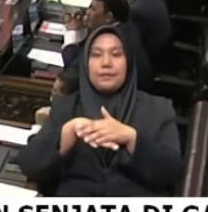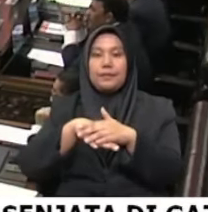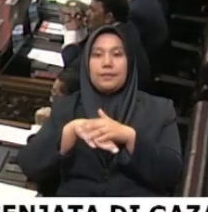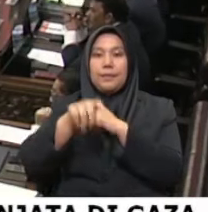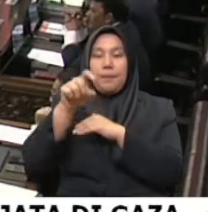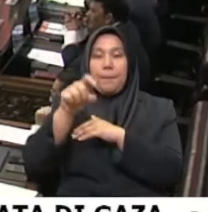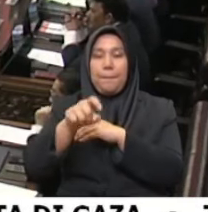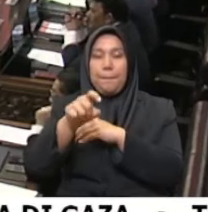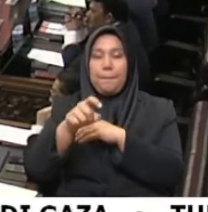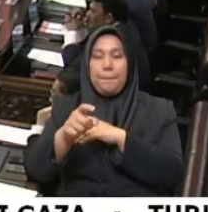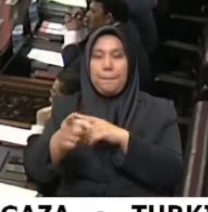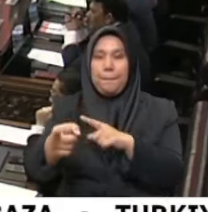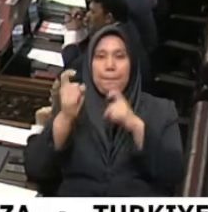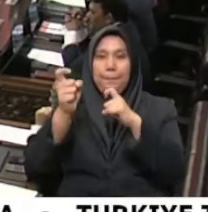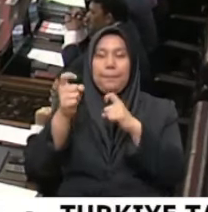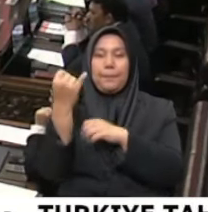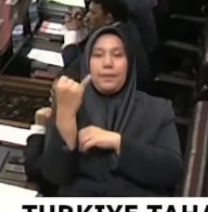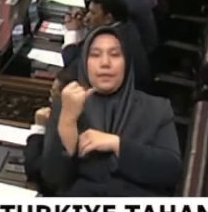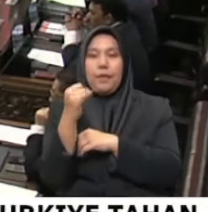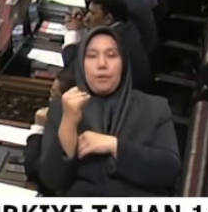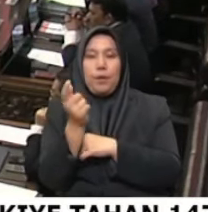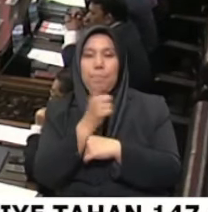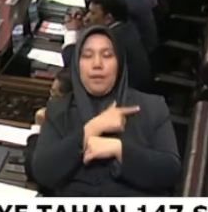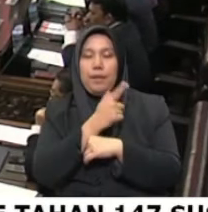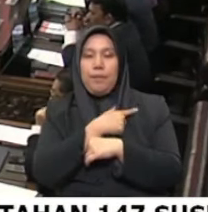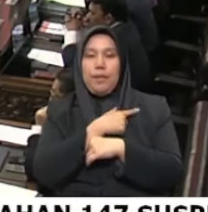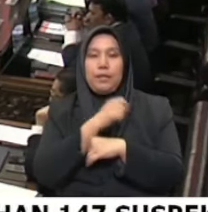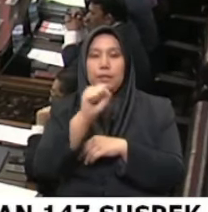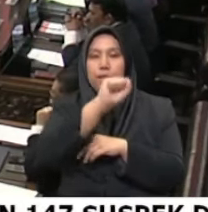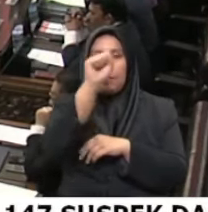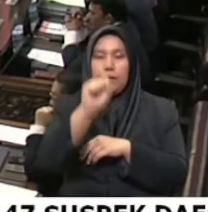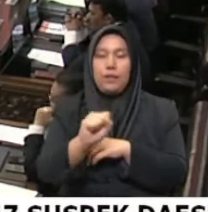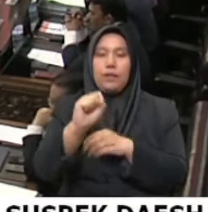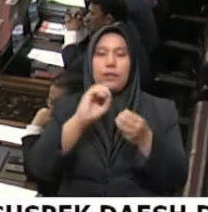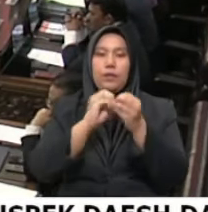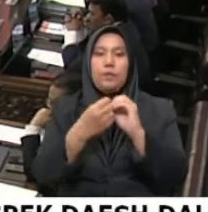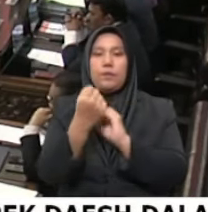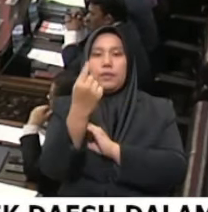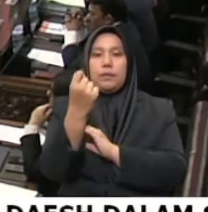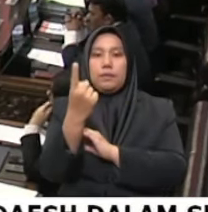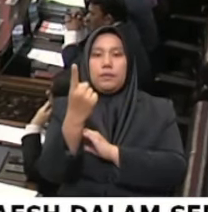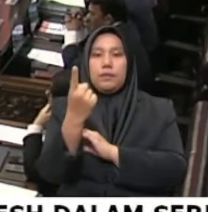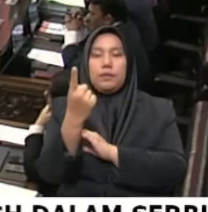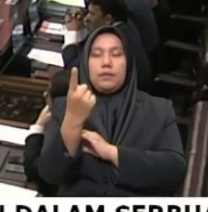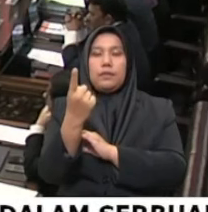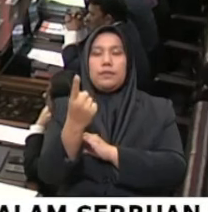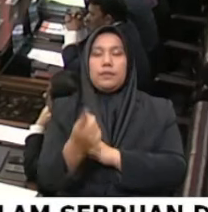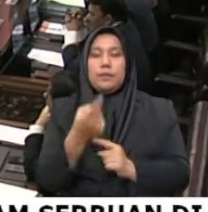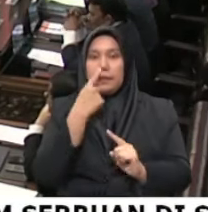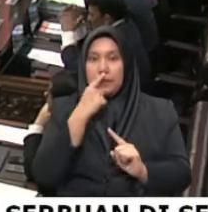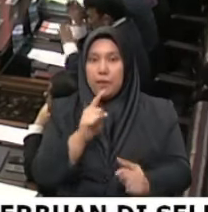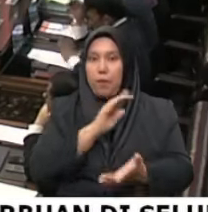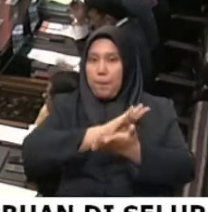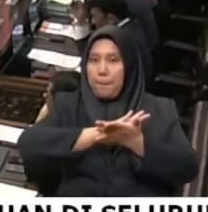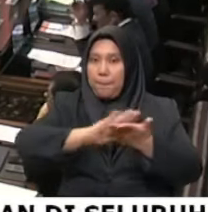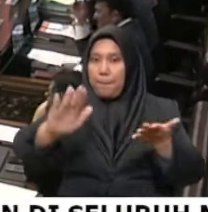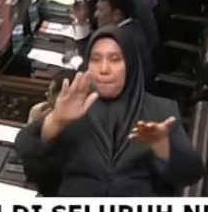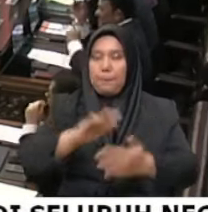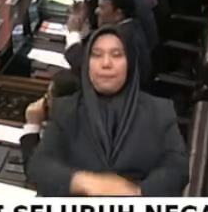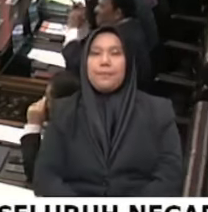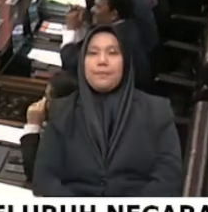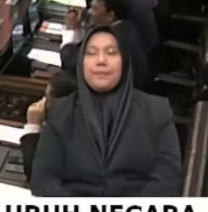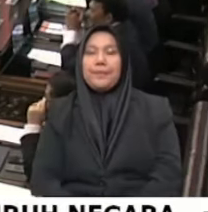perlu tangkas juga, tidak boleh malas-malas. Soalan saya nomor 11 mohon dijawab dengan tuntas. Oman,